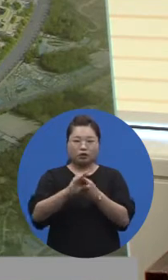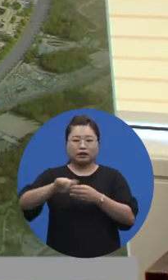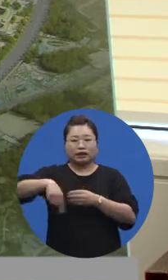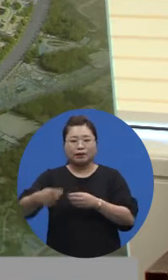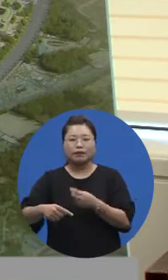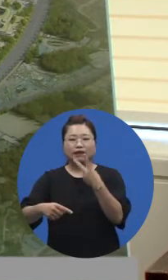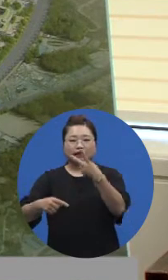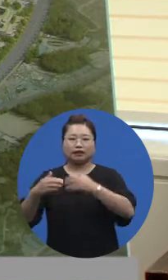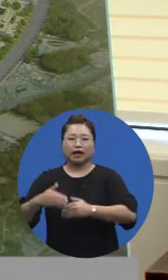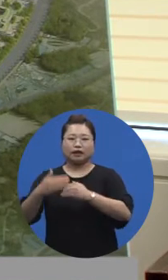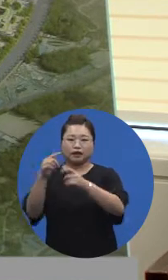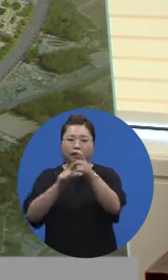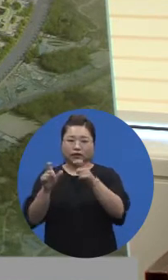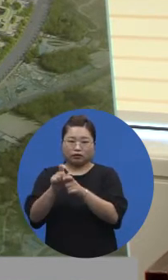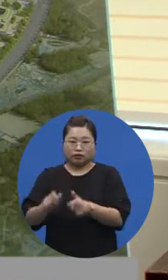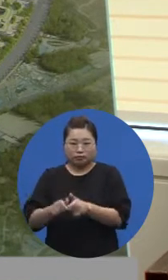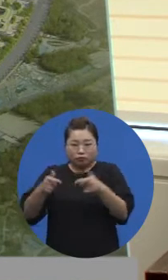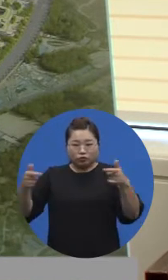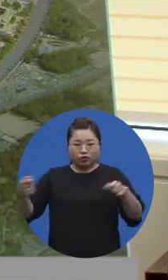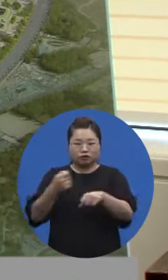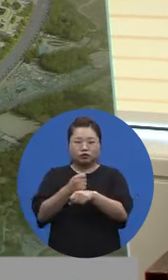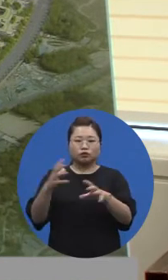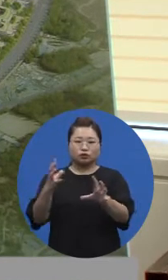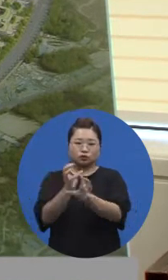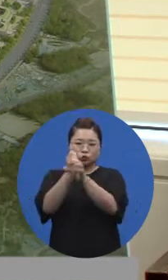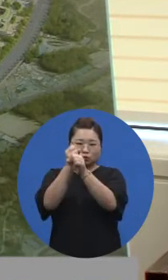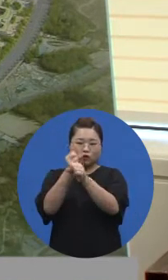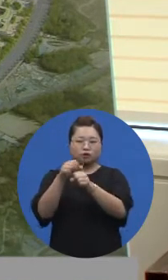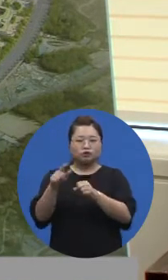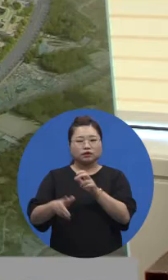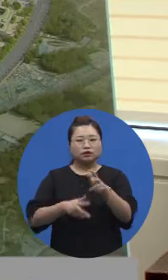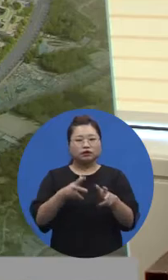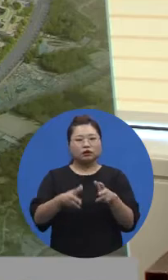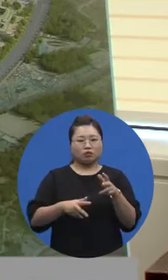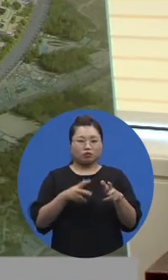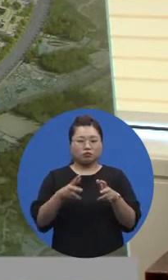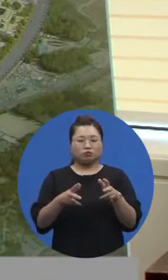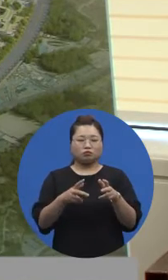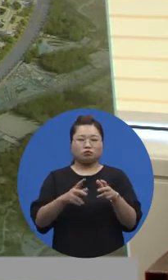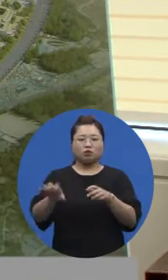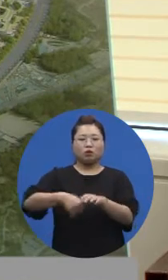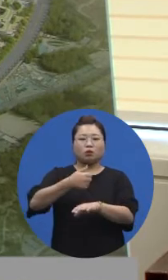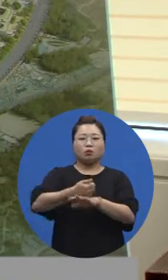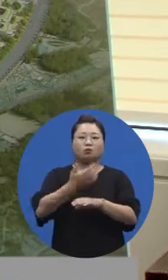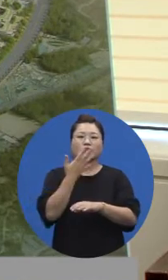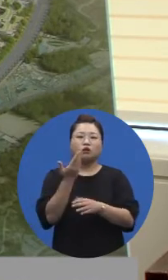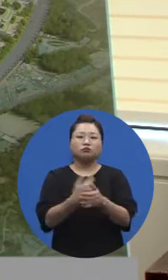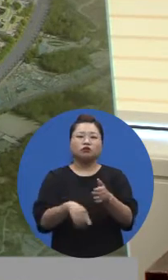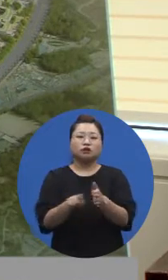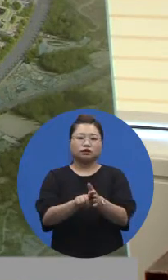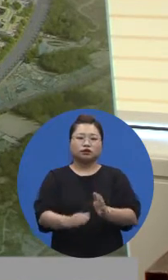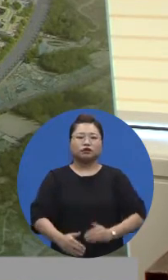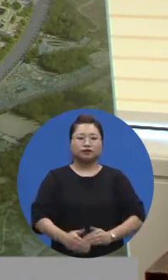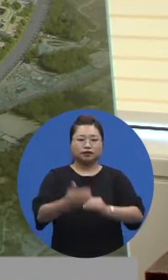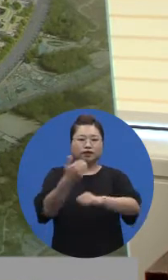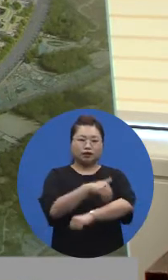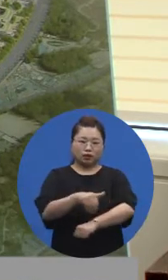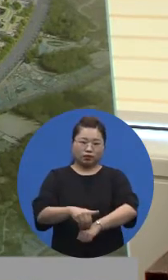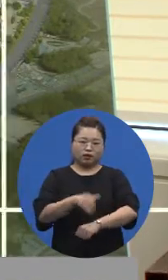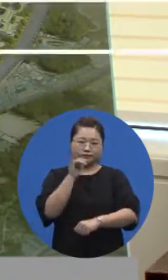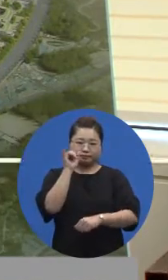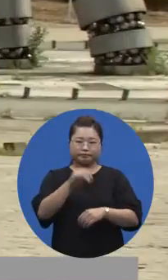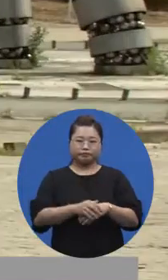추후에 2단계로다가 좀 더 확장을 해서 종합적으로 이 타운이 이 도시개발 사업으로 다 성공할 수 있도록 이렇게 진행할